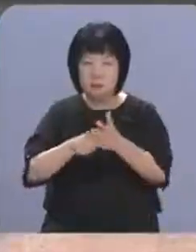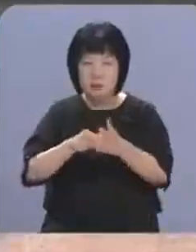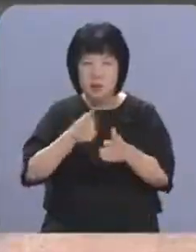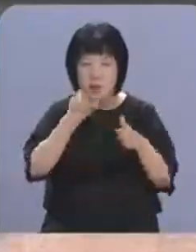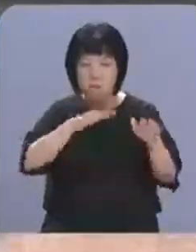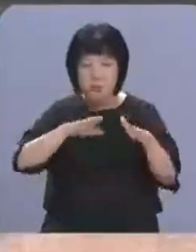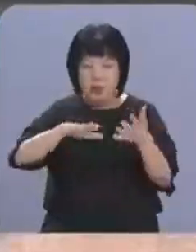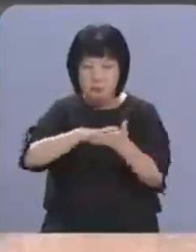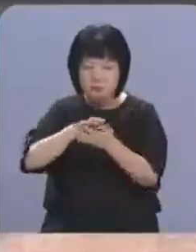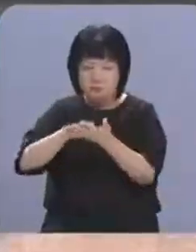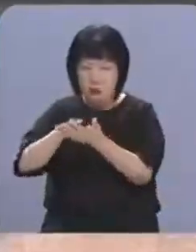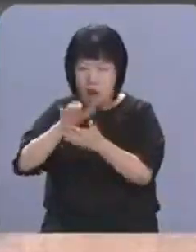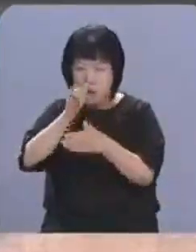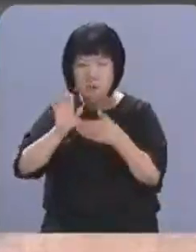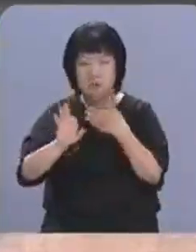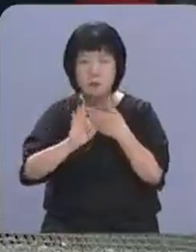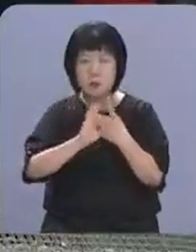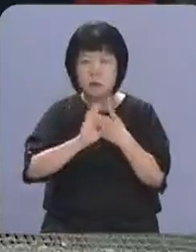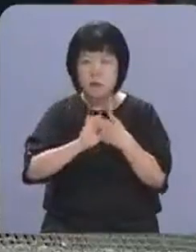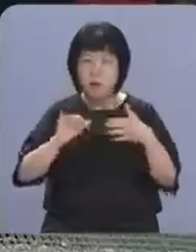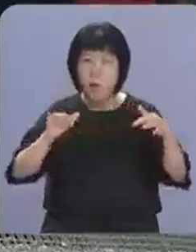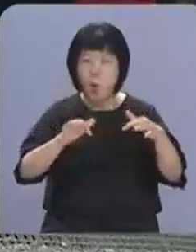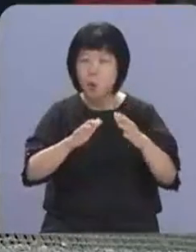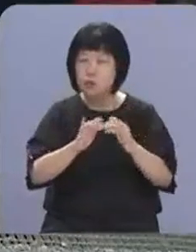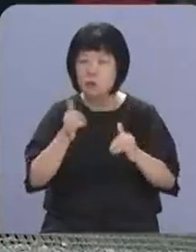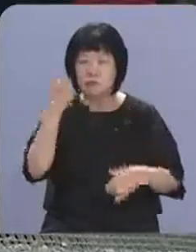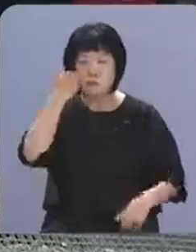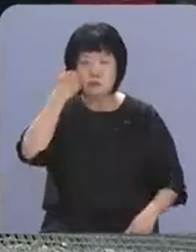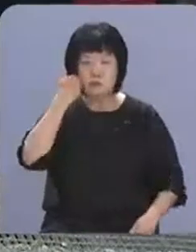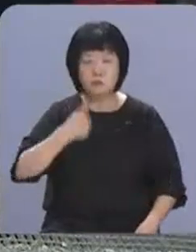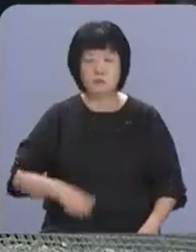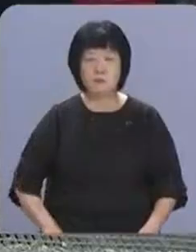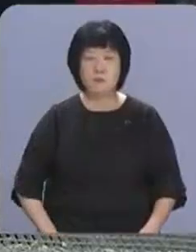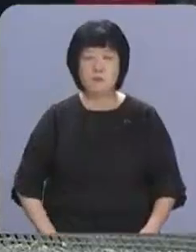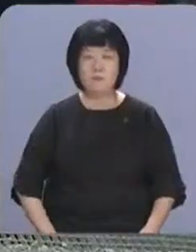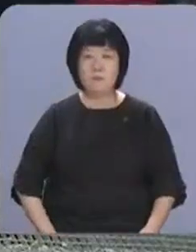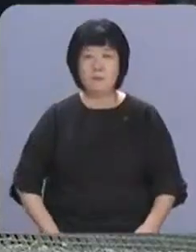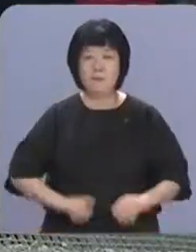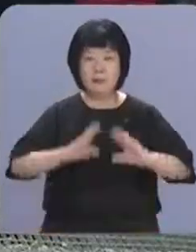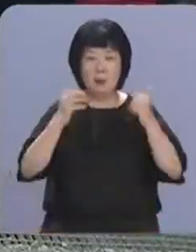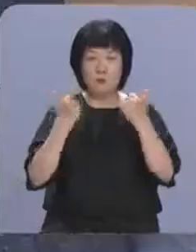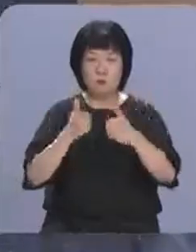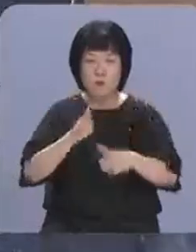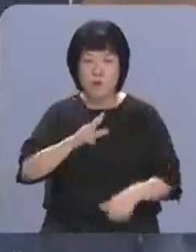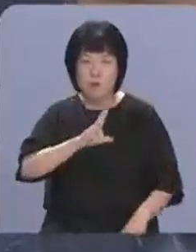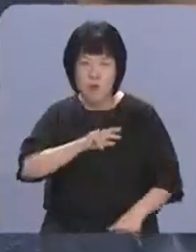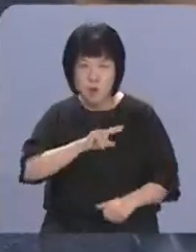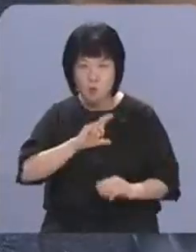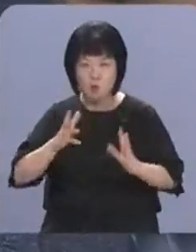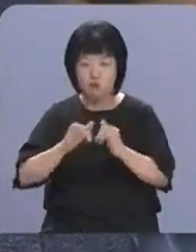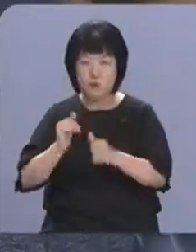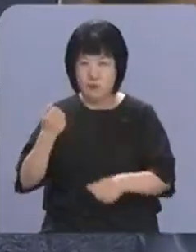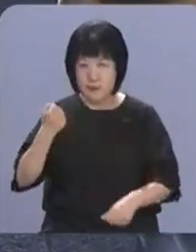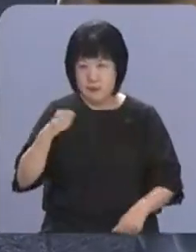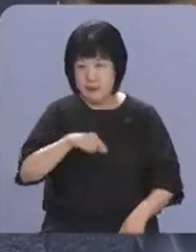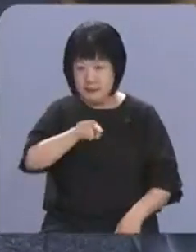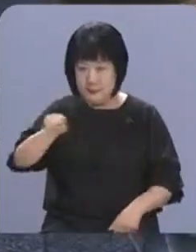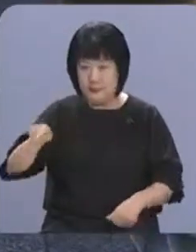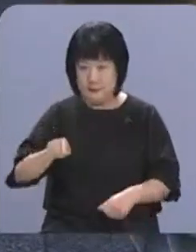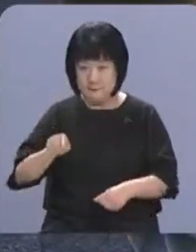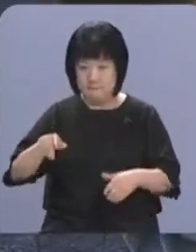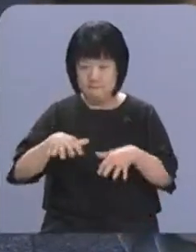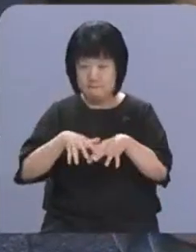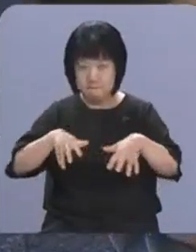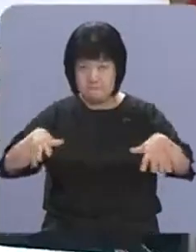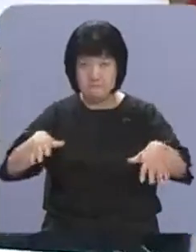대체 누가 바다를 찾겠습니까? 국민의힘은 부산 지역 국회의원과 광역 기초 의원들이 참석한 가운데